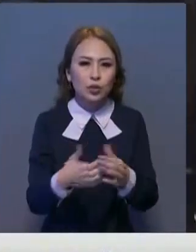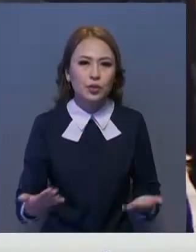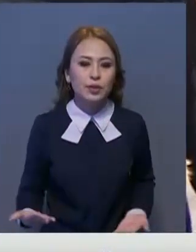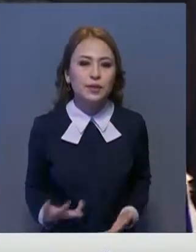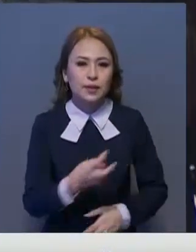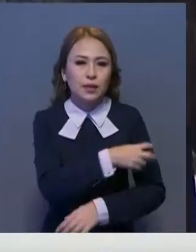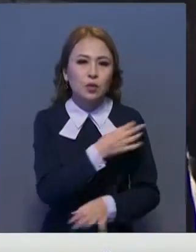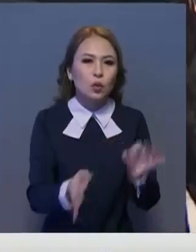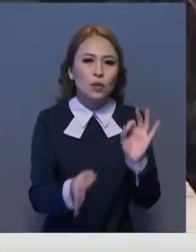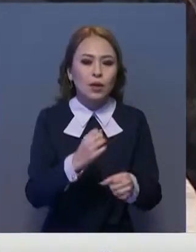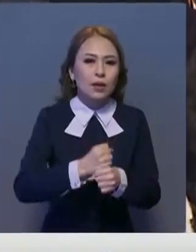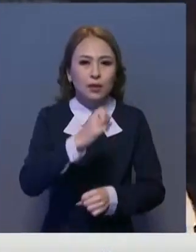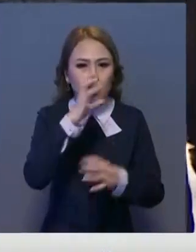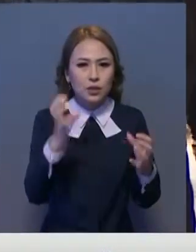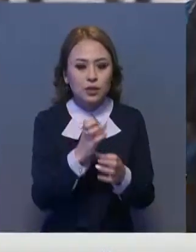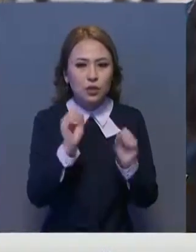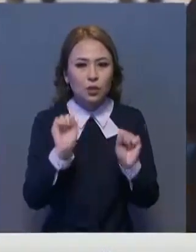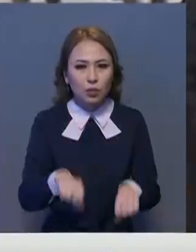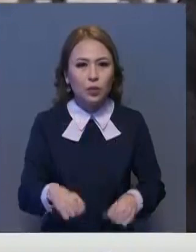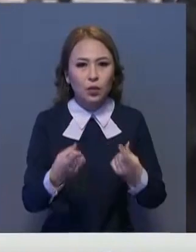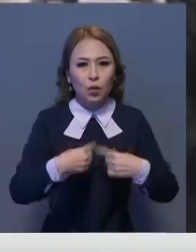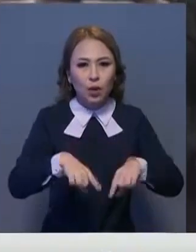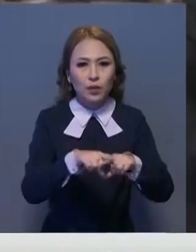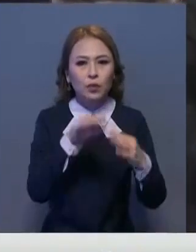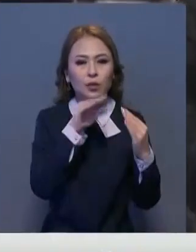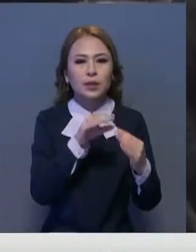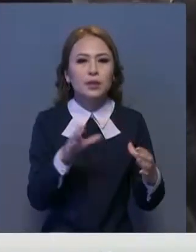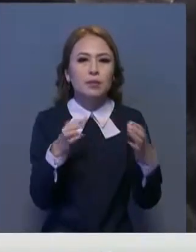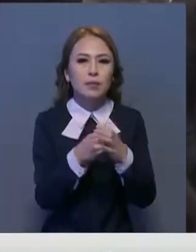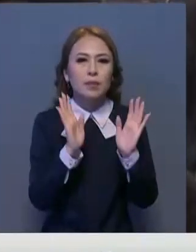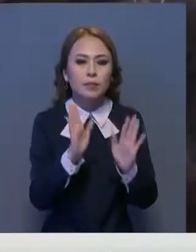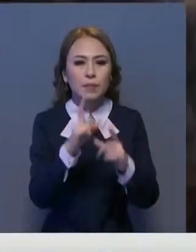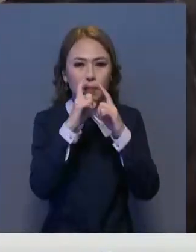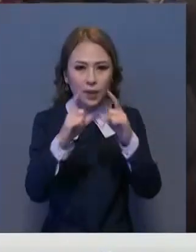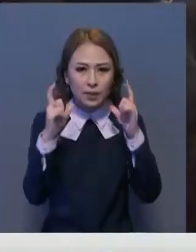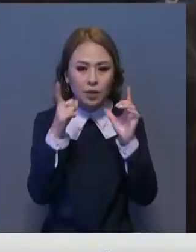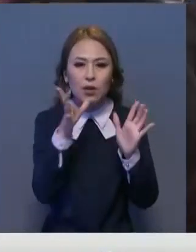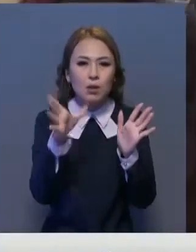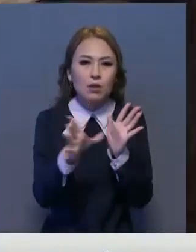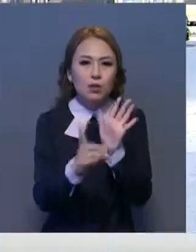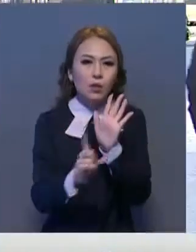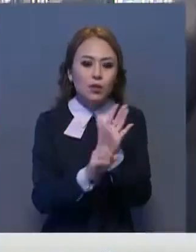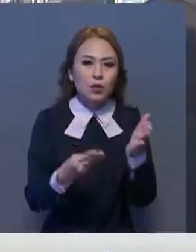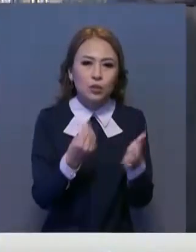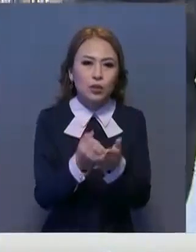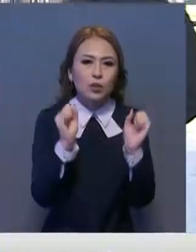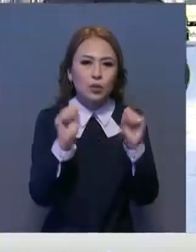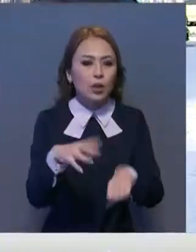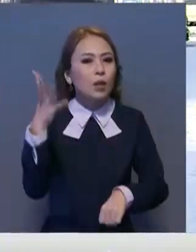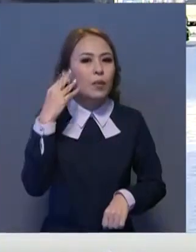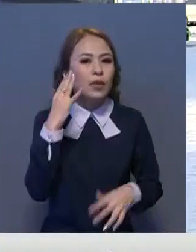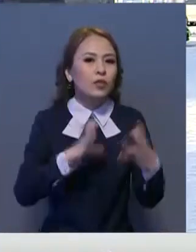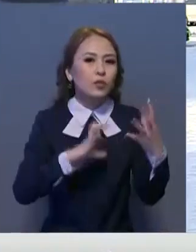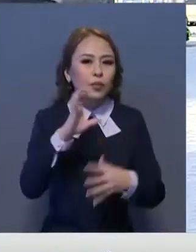әкімшілігі тұрғындарды санитарлық нормаларды қатаң сақтауға шақырады. Қоғамдық көлікке тек маскамен кіріп, электронды жүйемен ғана төлем жасау керек.